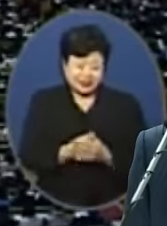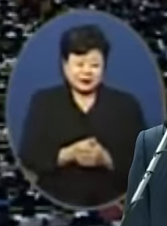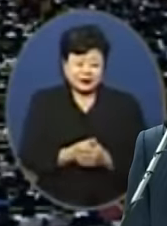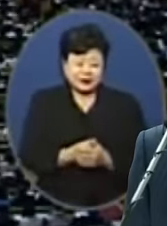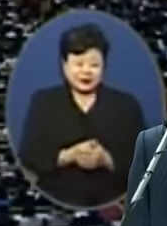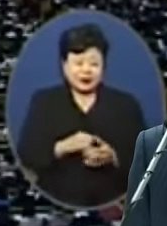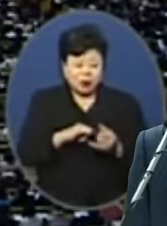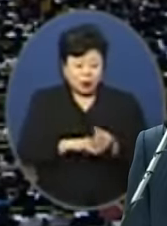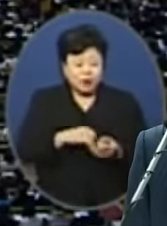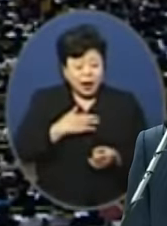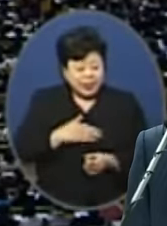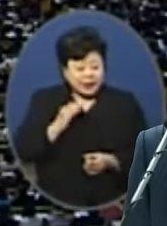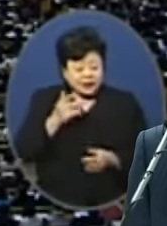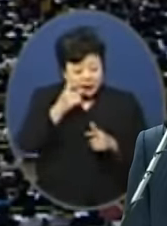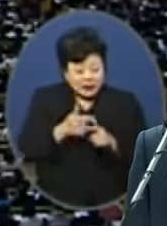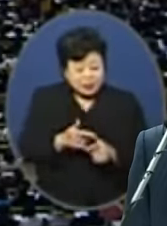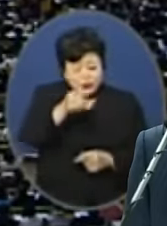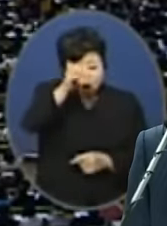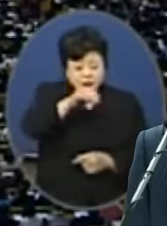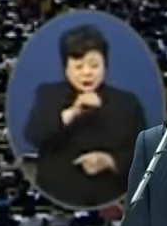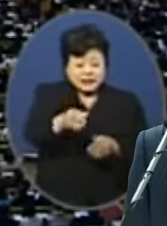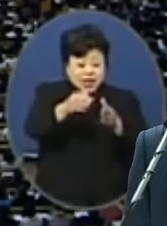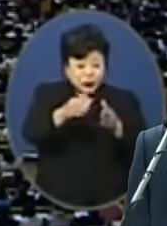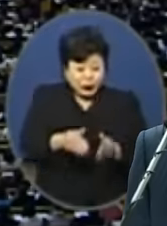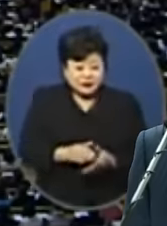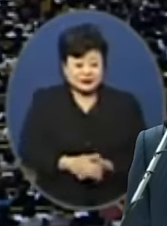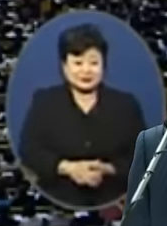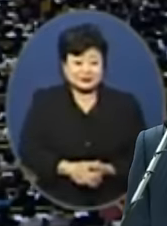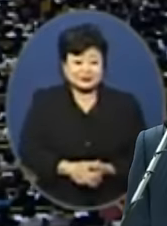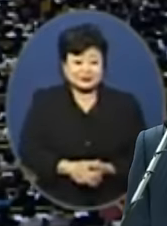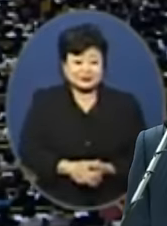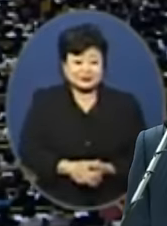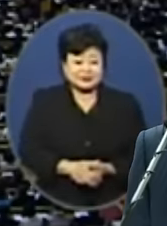우리가 꼭 알아야 될 것은 예수님 십자가를 통해서